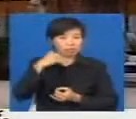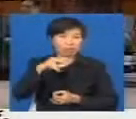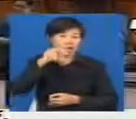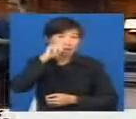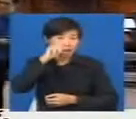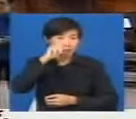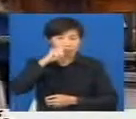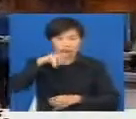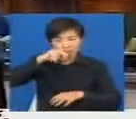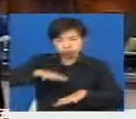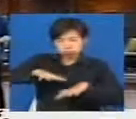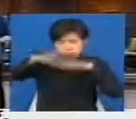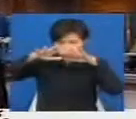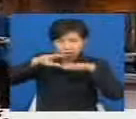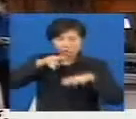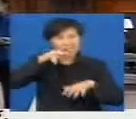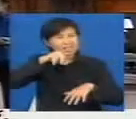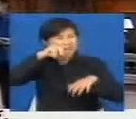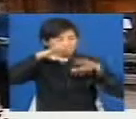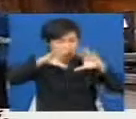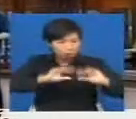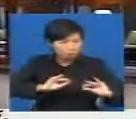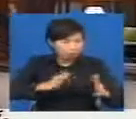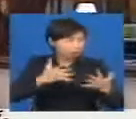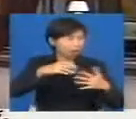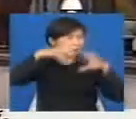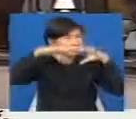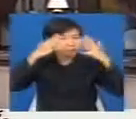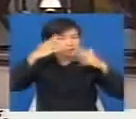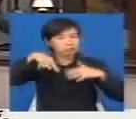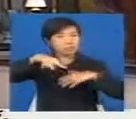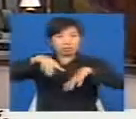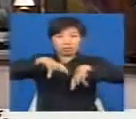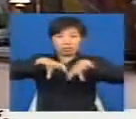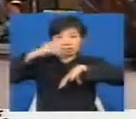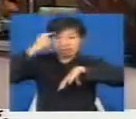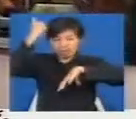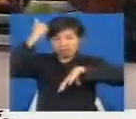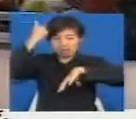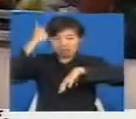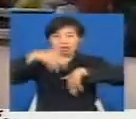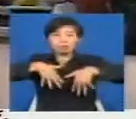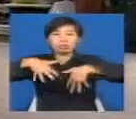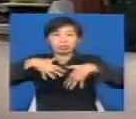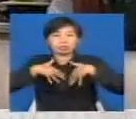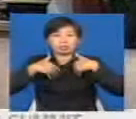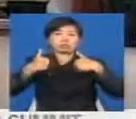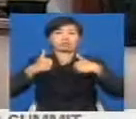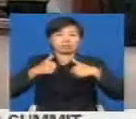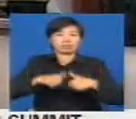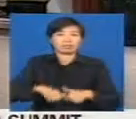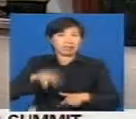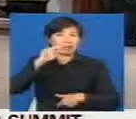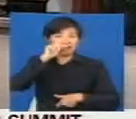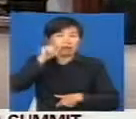วมน้ำแล้งเนี่ยถ้าเราบริหารจัดการได้ที่ดีให้ได้ดีแล้วเนี่ยประชาชนก็จะมีความสุขเพราะฉะนั้นเรื่องน้ำเป็นเรื่องที่สำคัญที่สุดเราก็เลย